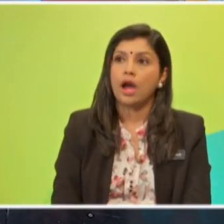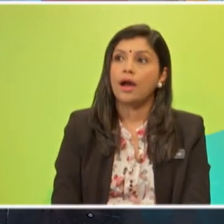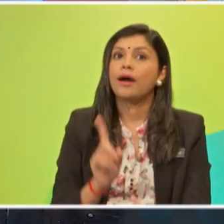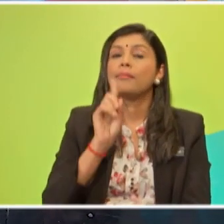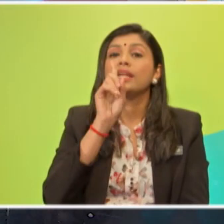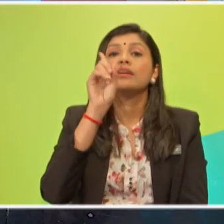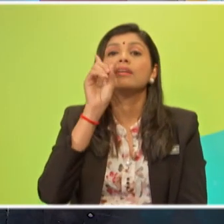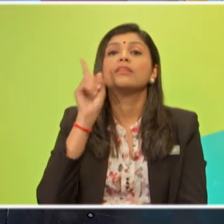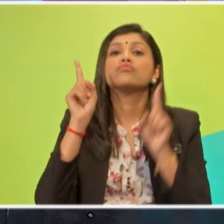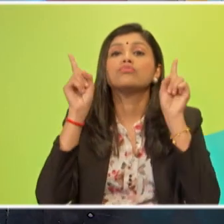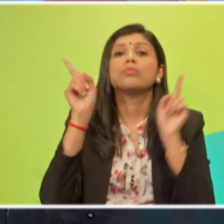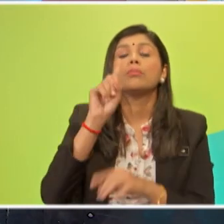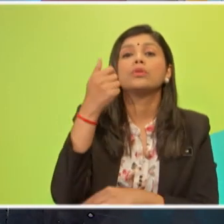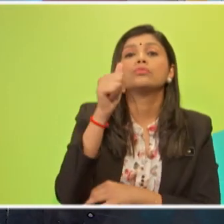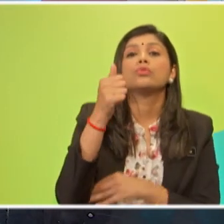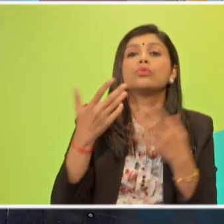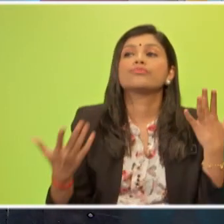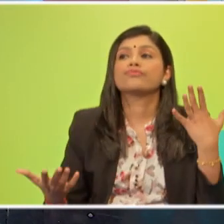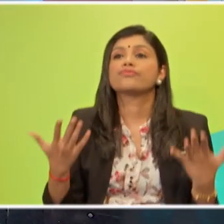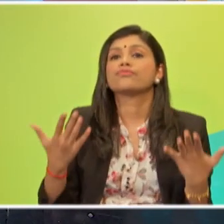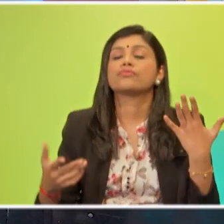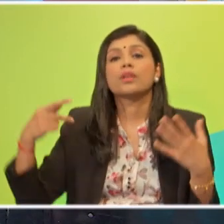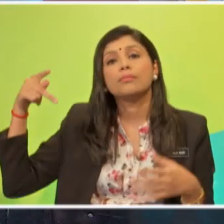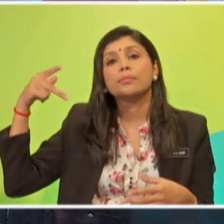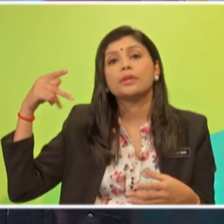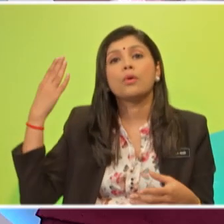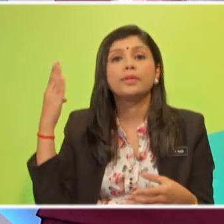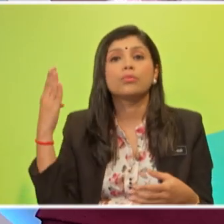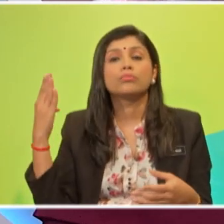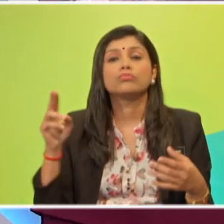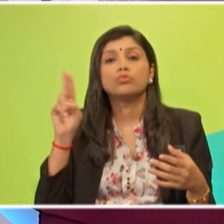Sean. Mana satu nombor 10?